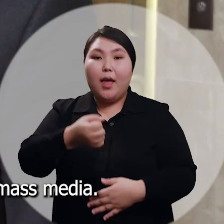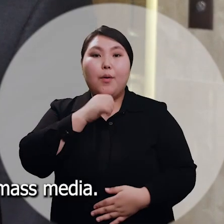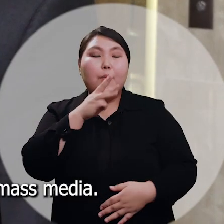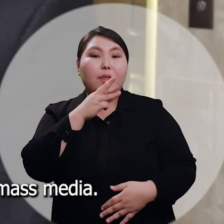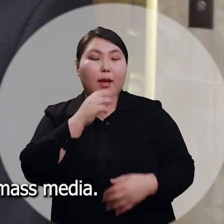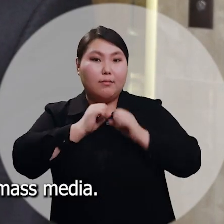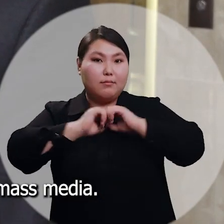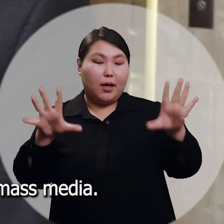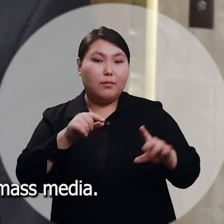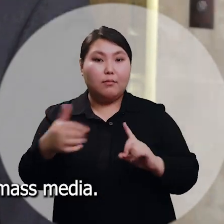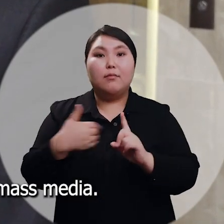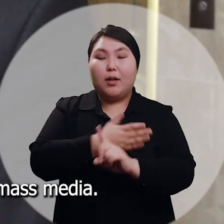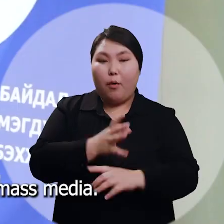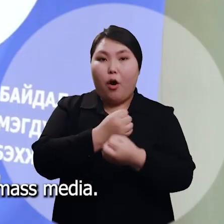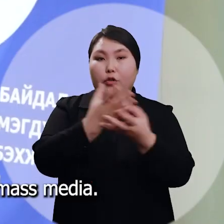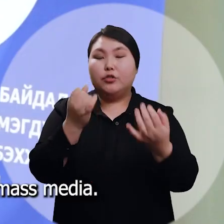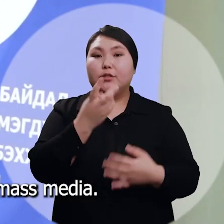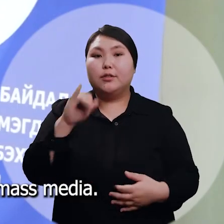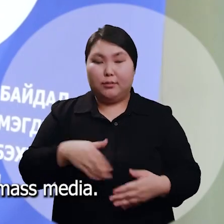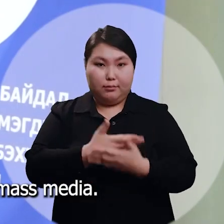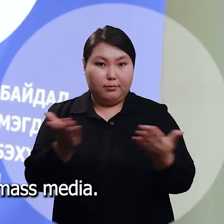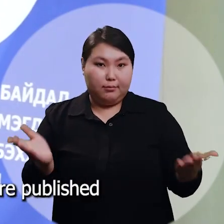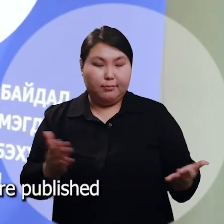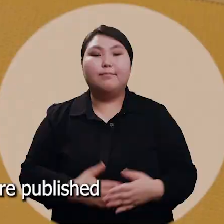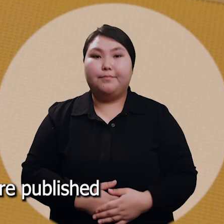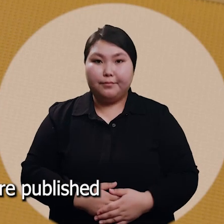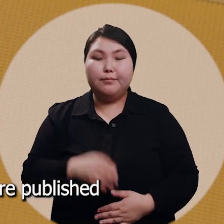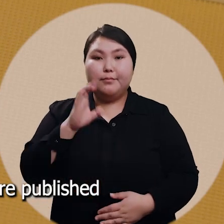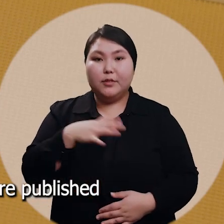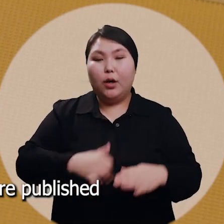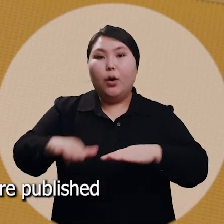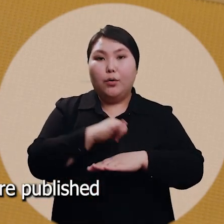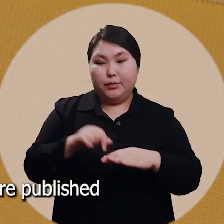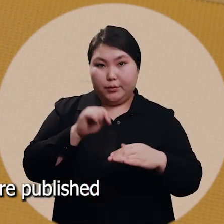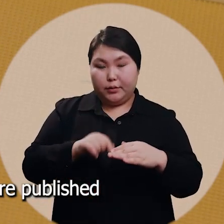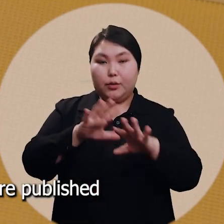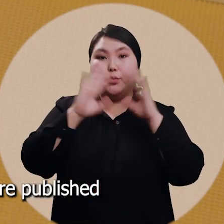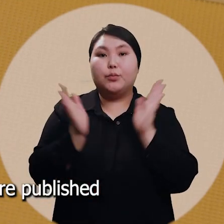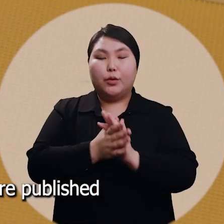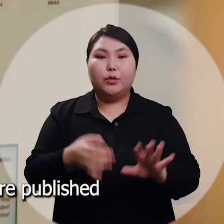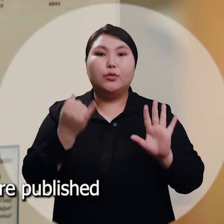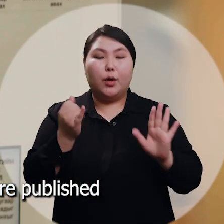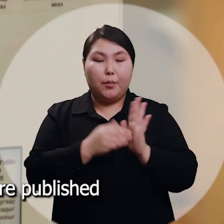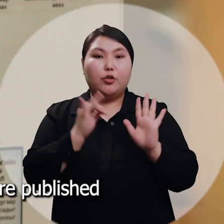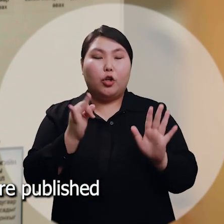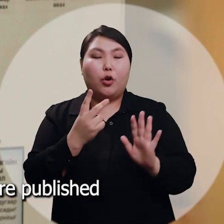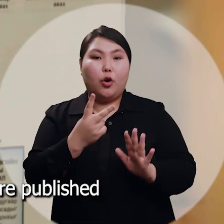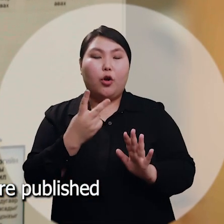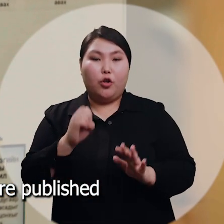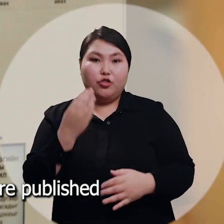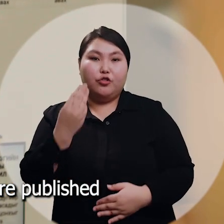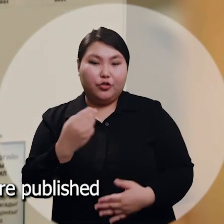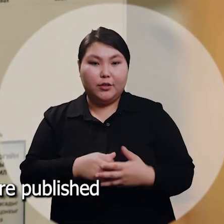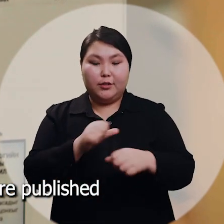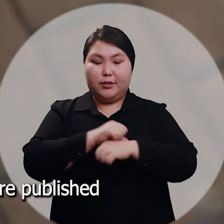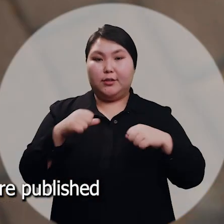хэвэлэл мэдээлийн харэгслээр дамжууууууууан олон нээд түг аэли. Мүн өлсэй хэнжээнд, нэд сүргааминг долонзуууу!